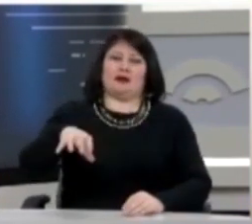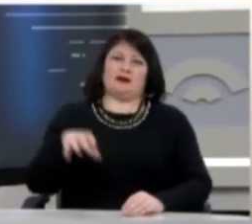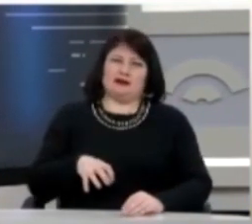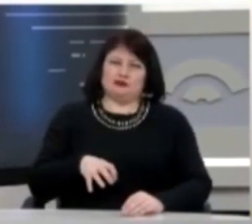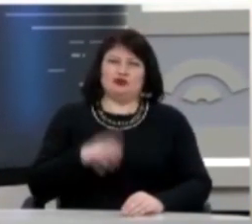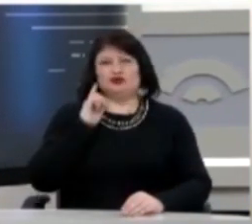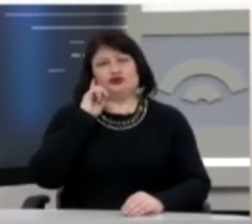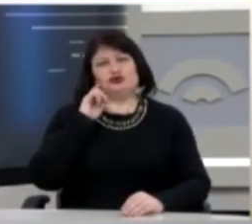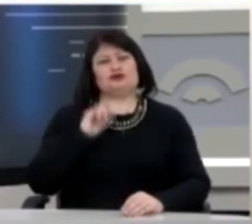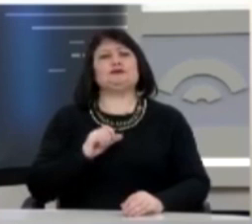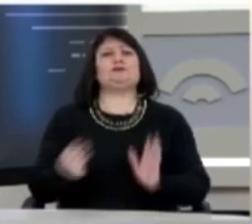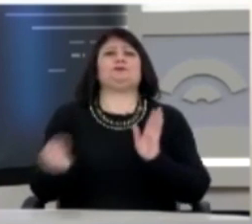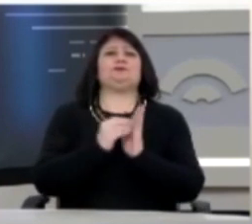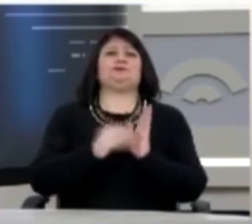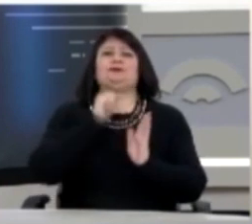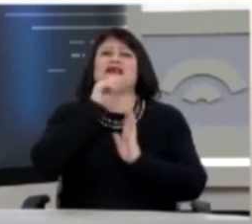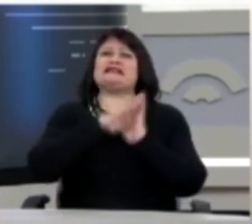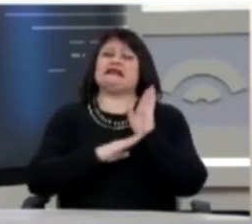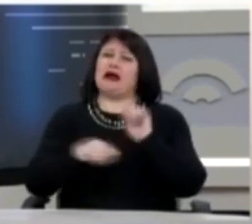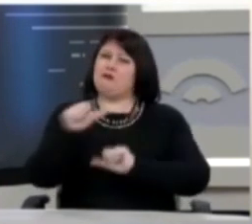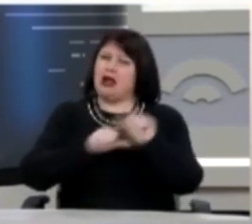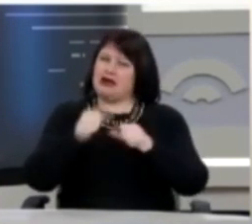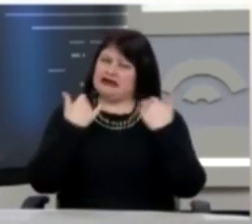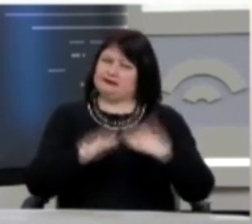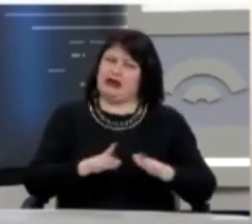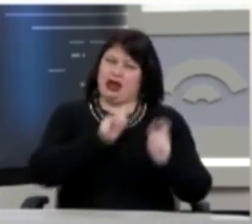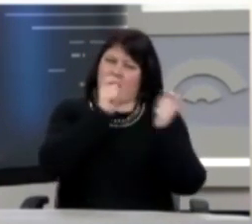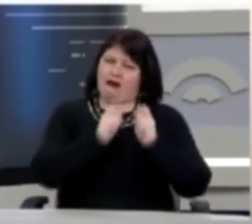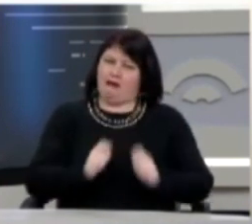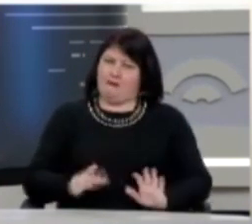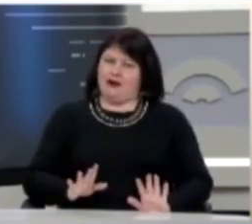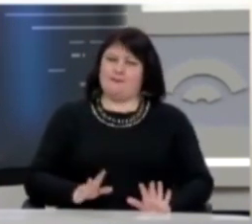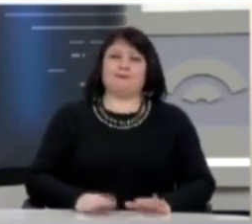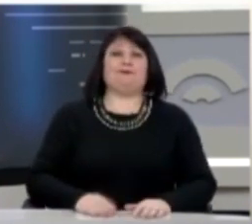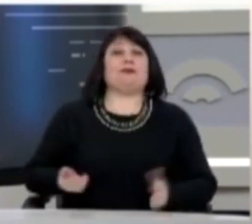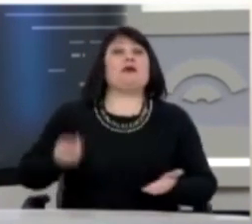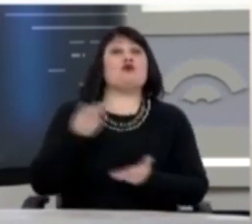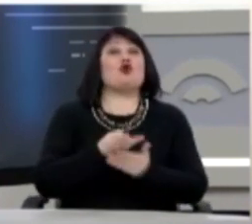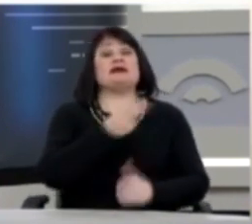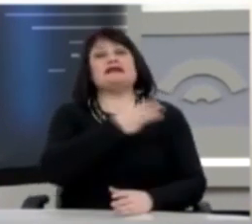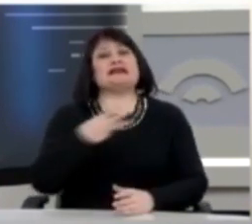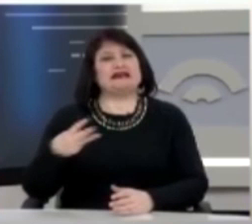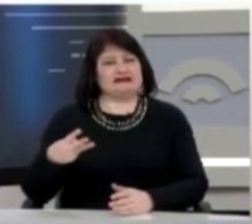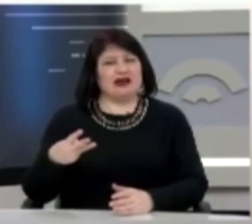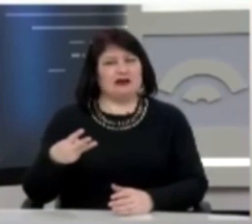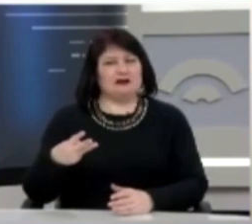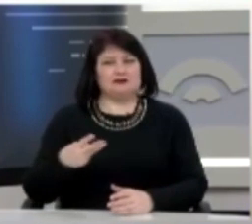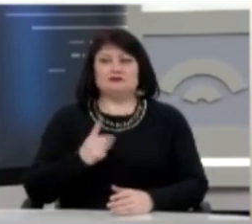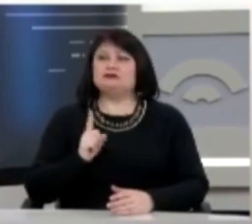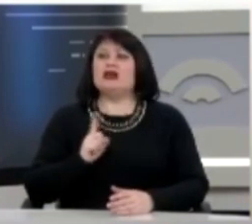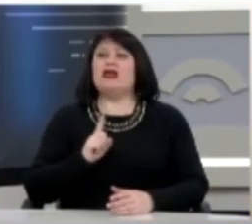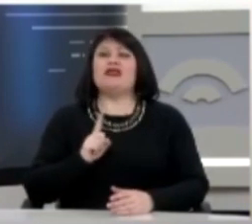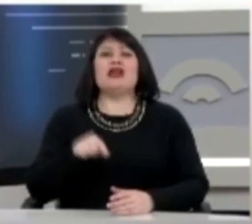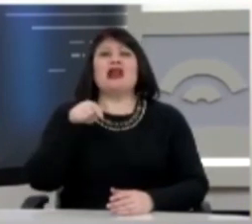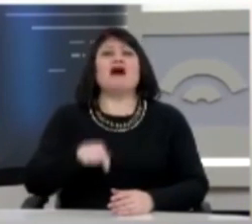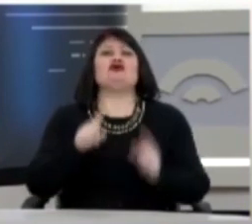έχουν συνταγματοποιηθεί με προηγούμενες αναθεωρήσεις. Η πρόταση του ΣΥΡΙΖΑ δεν θίγει αυτό